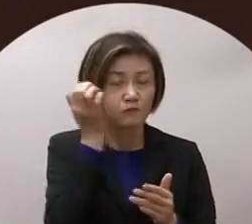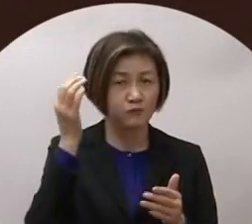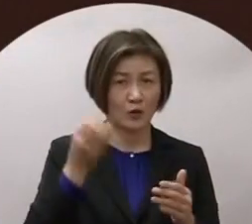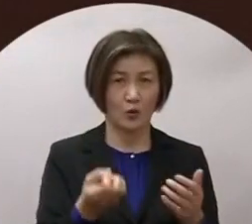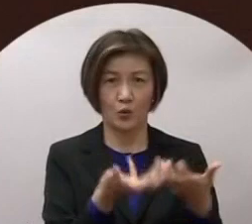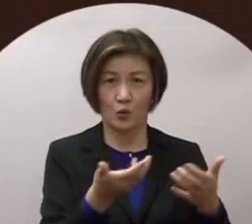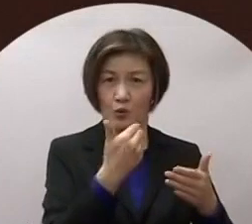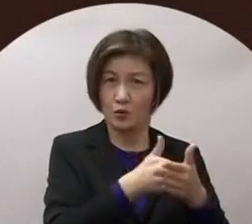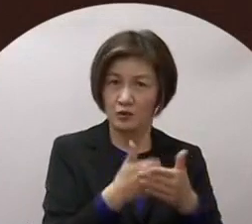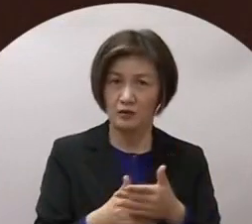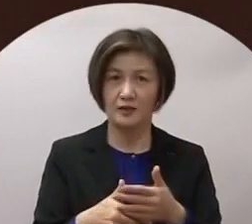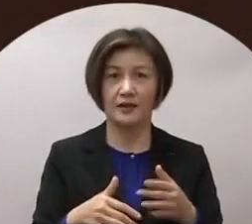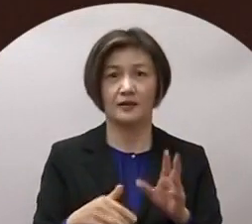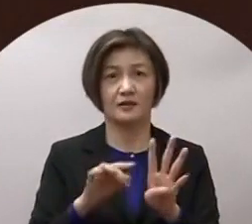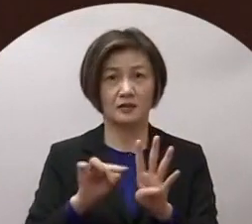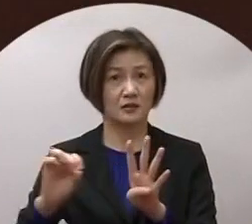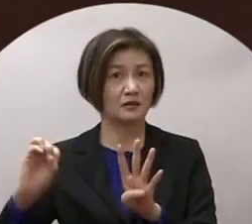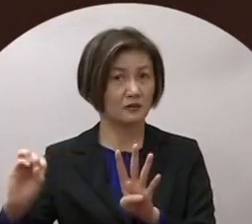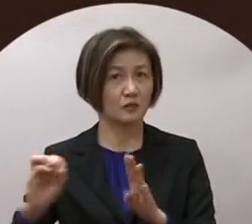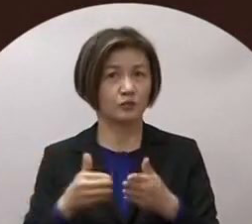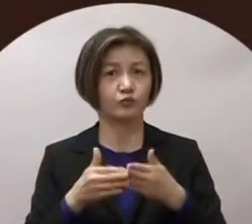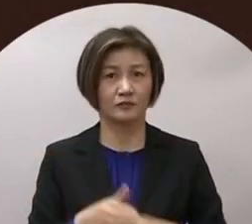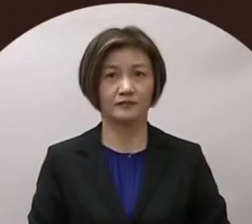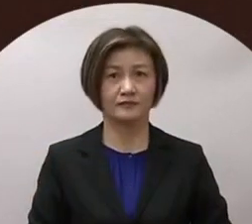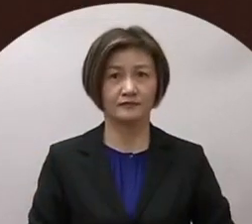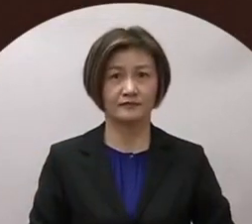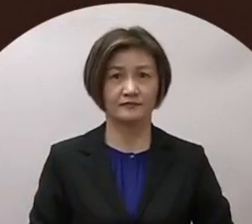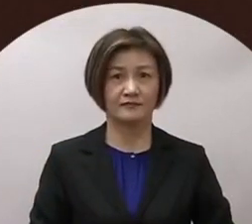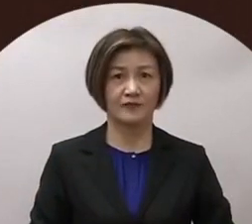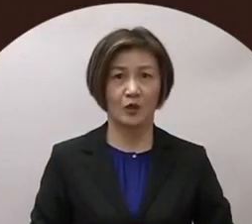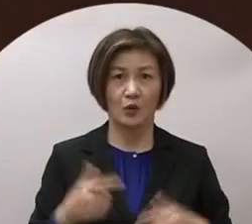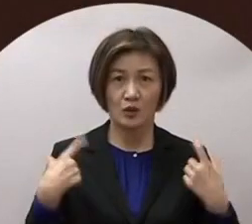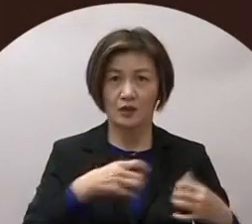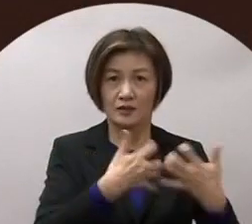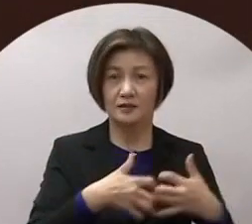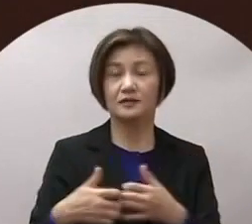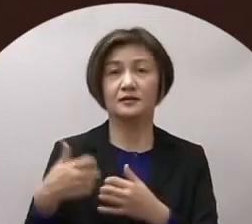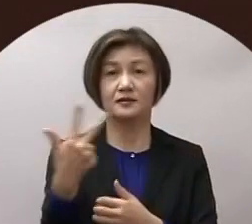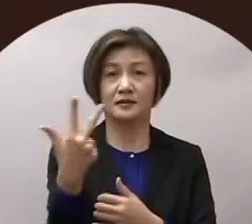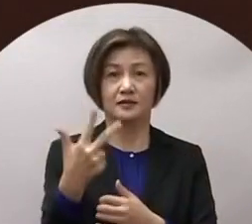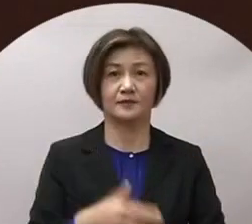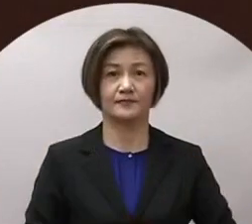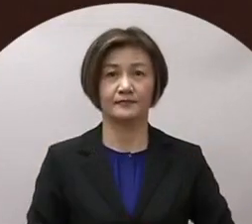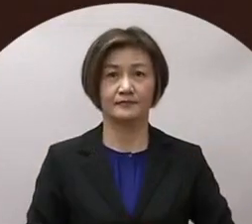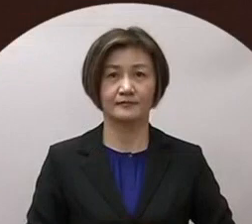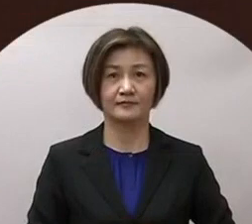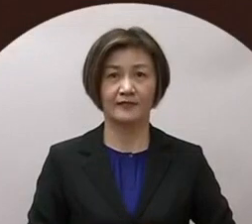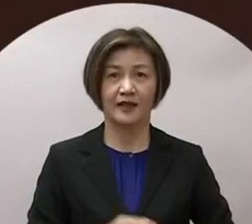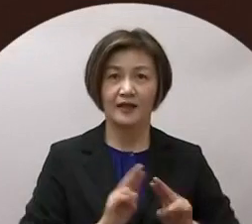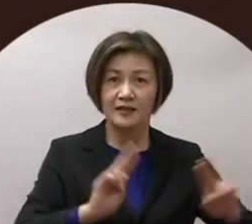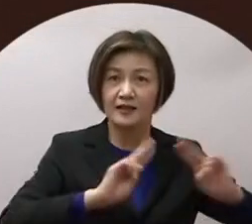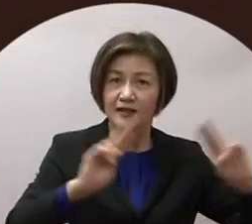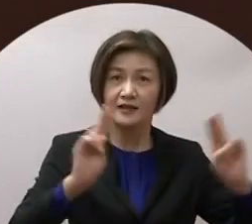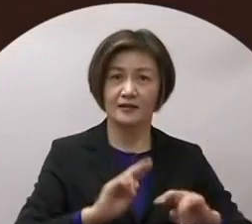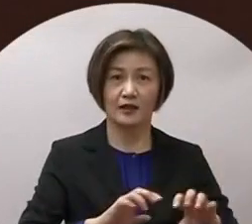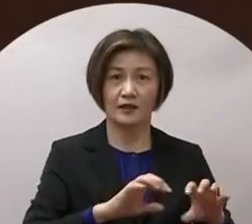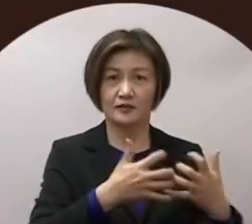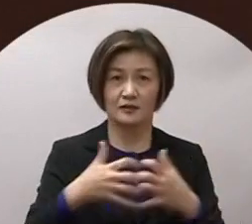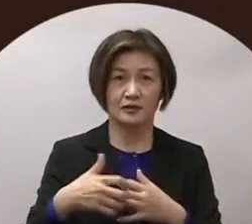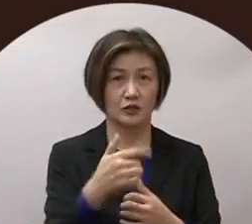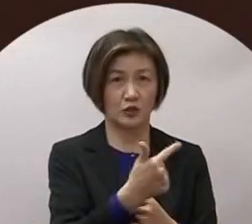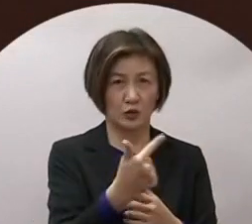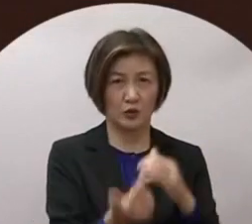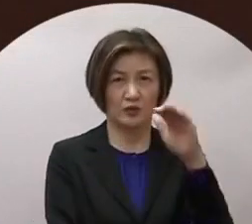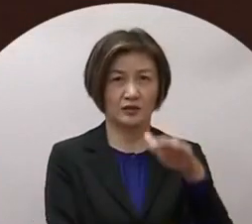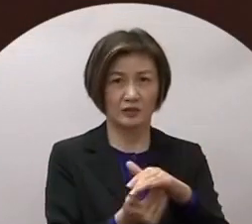案4.0，全厂最多运转7部机，总发电量不得超过6部机满载发